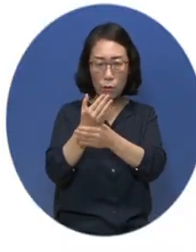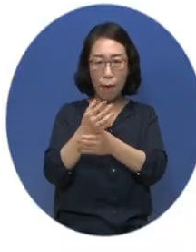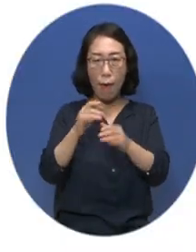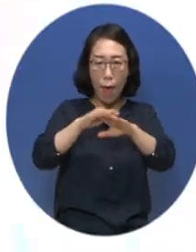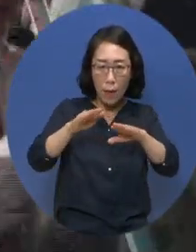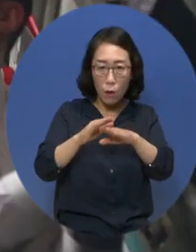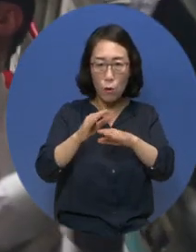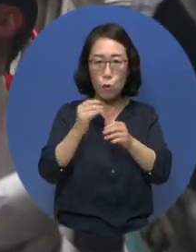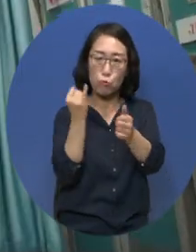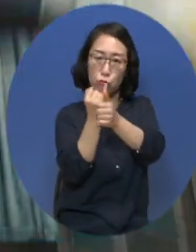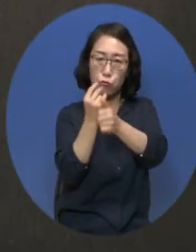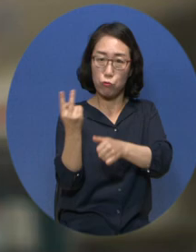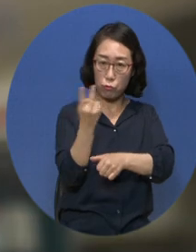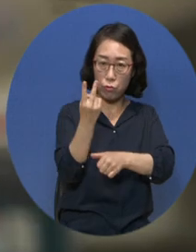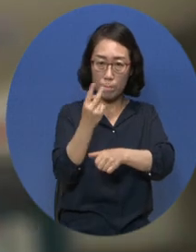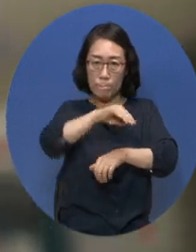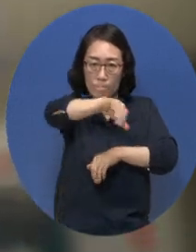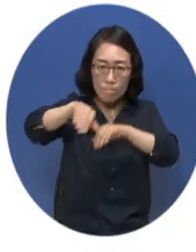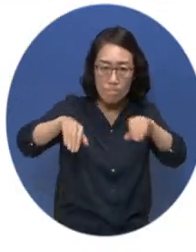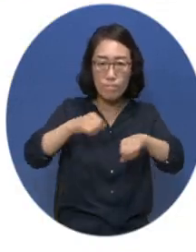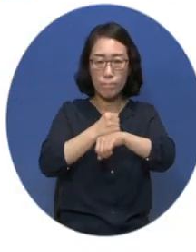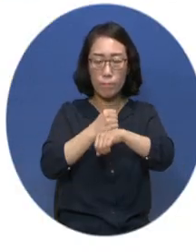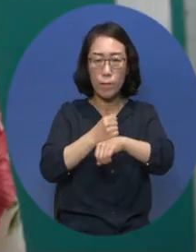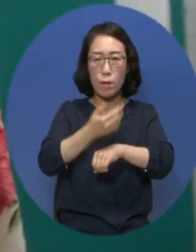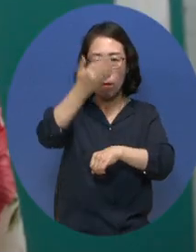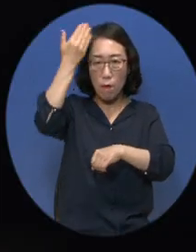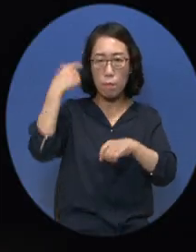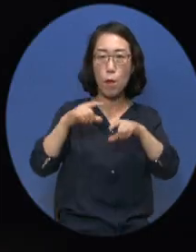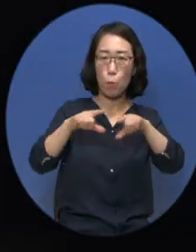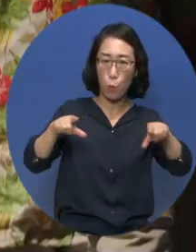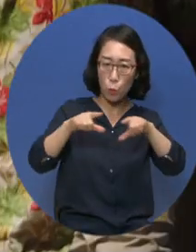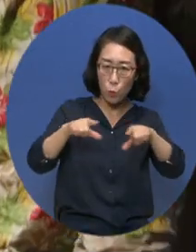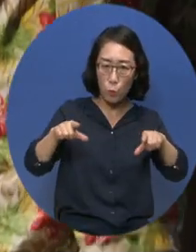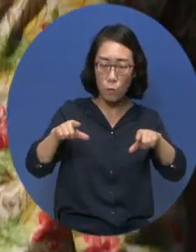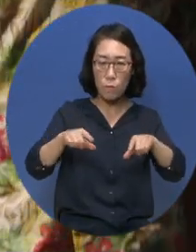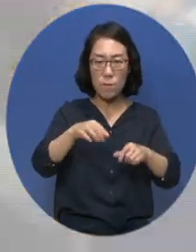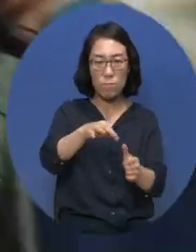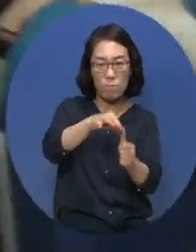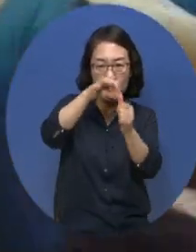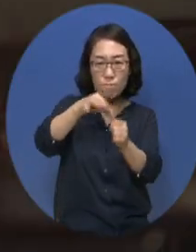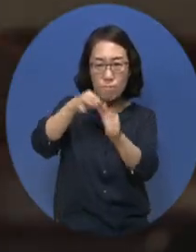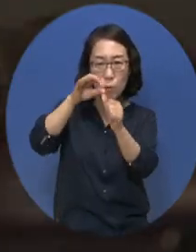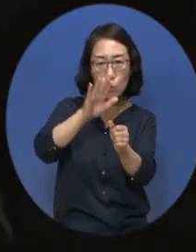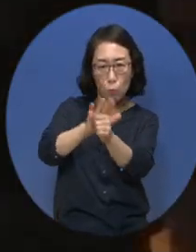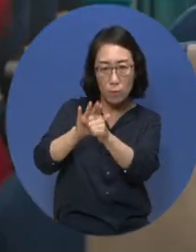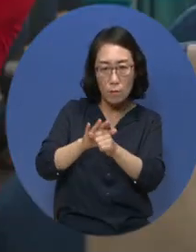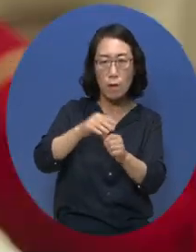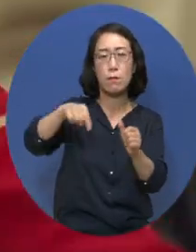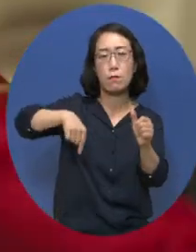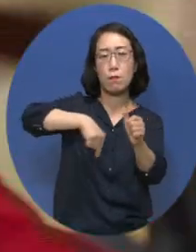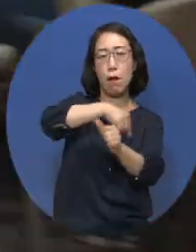되어버린 부부. 평범했던 과거를 접어두고 승객들을 구해야만 하는 상황.